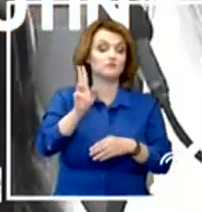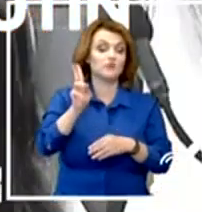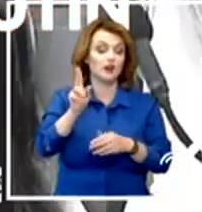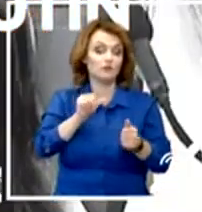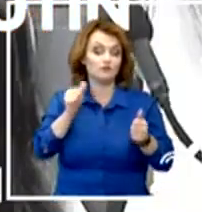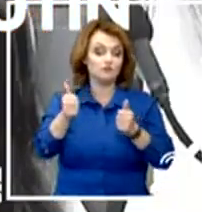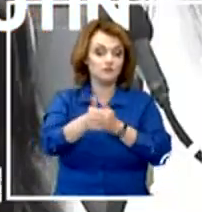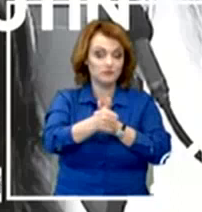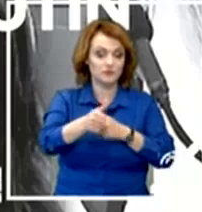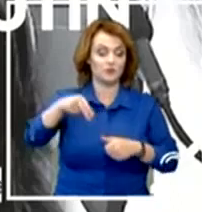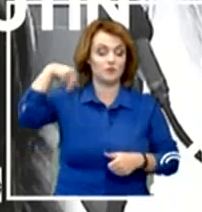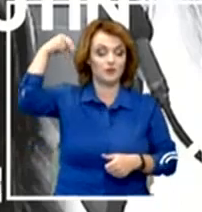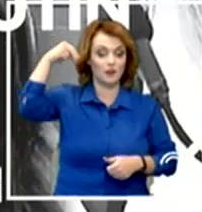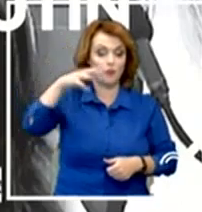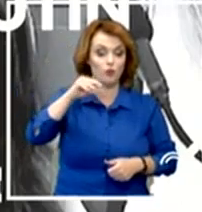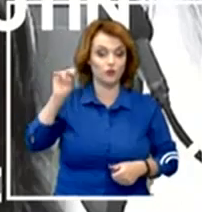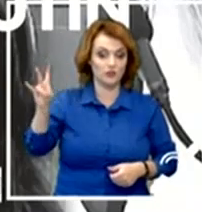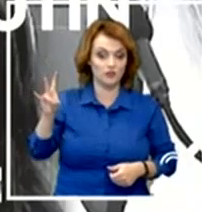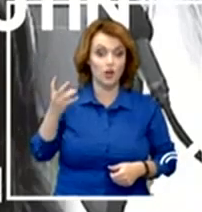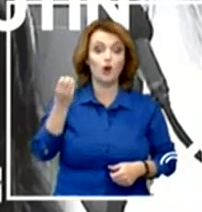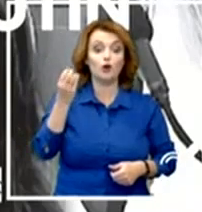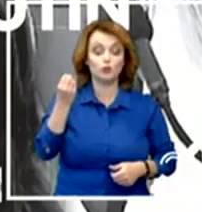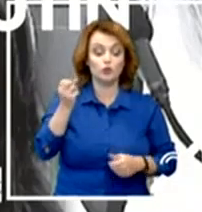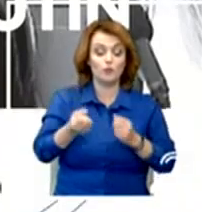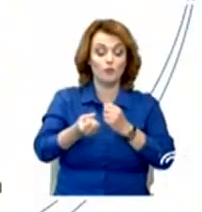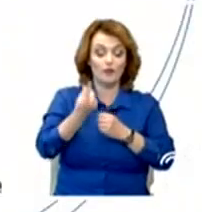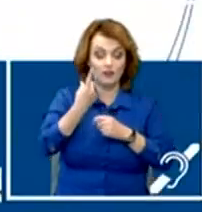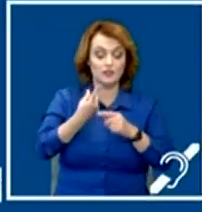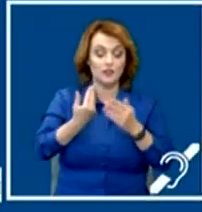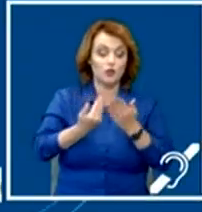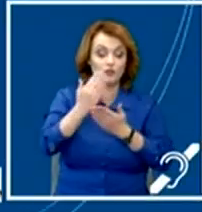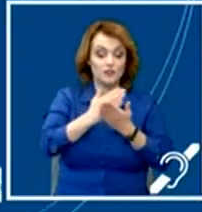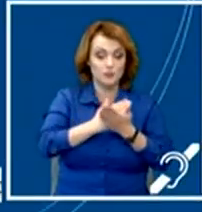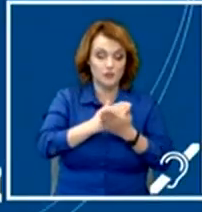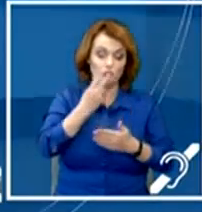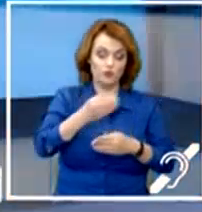apare alături de președintele Republicii Moldova, vă spunem la știri.